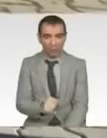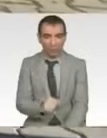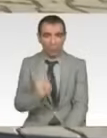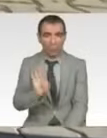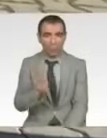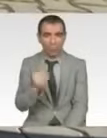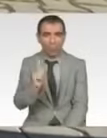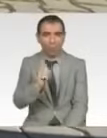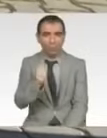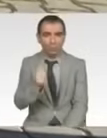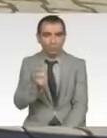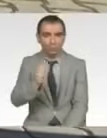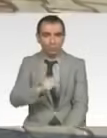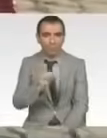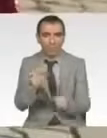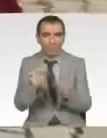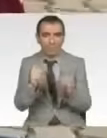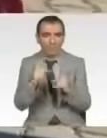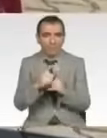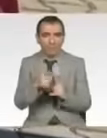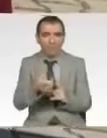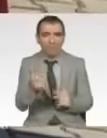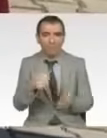Böyle 10 gün yapsalar bir dibek bitmez ki.